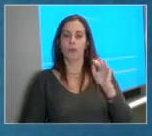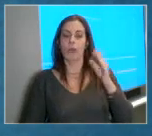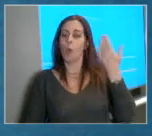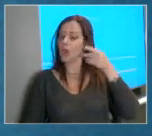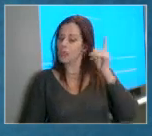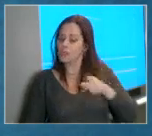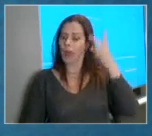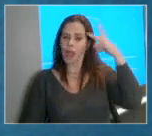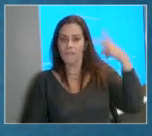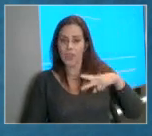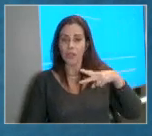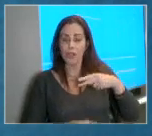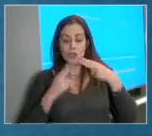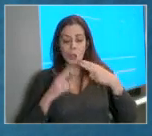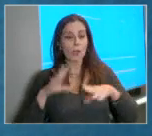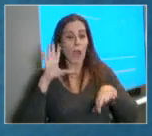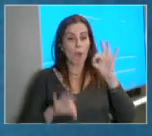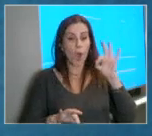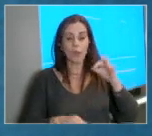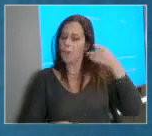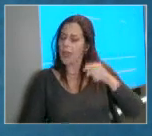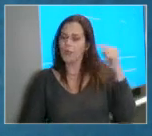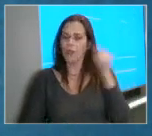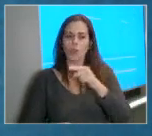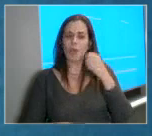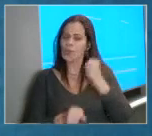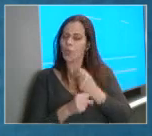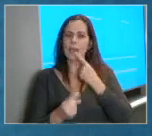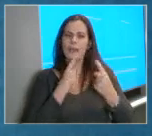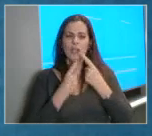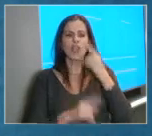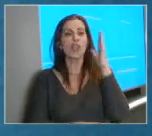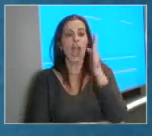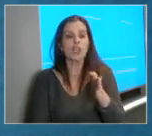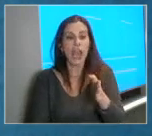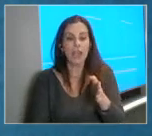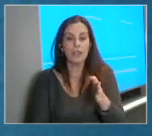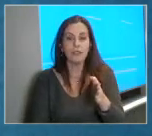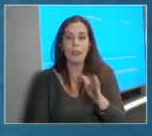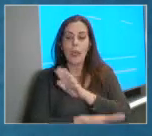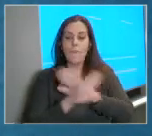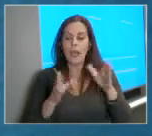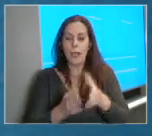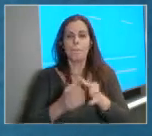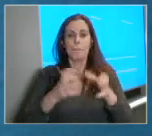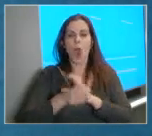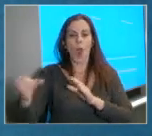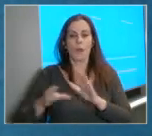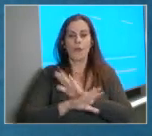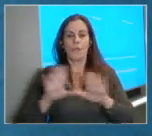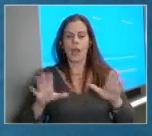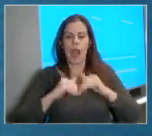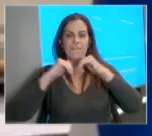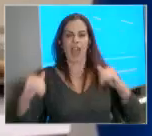עליו להפנים שתוצאות הבחירות מחייבות אותו לנהל מסע ומתן ישיר, ללא בלוקים וללא